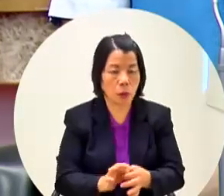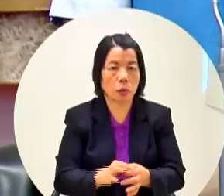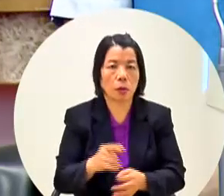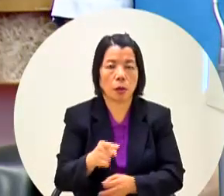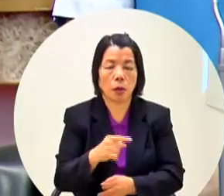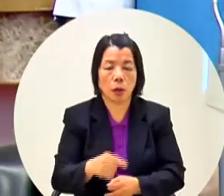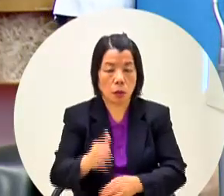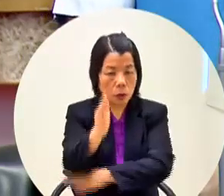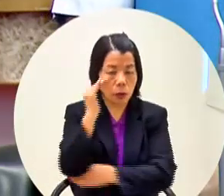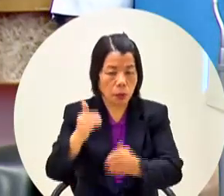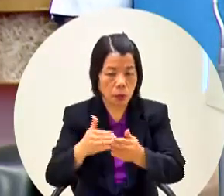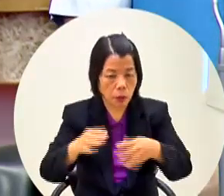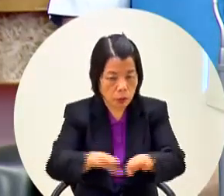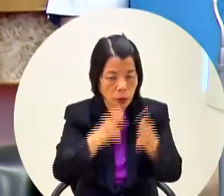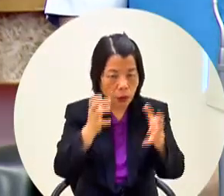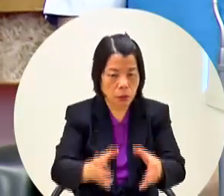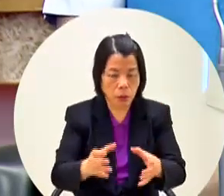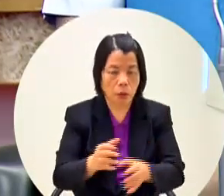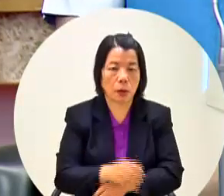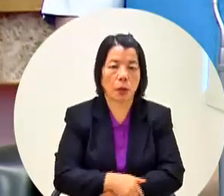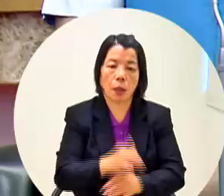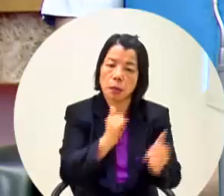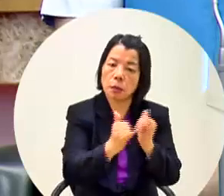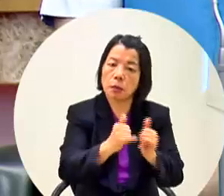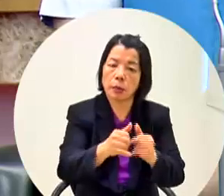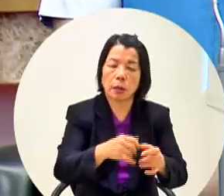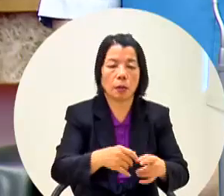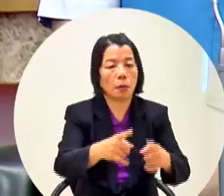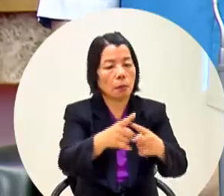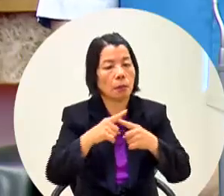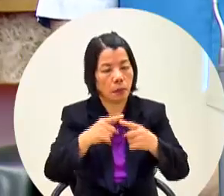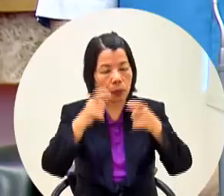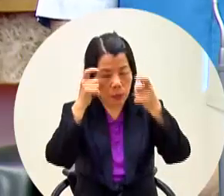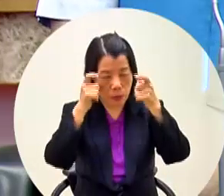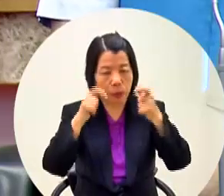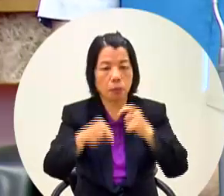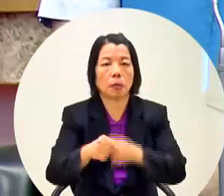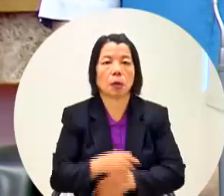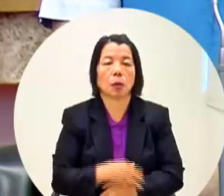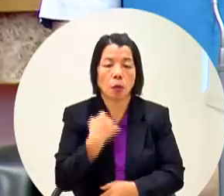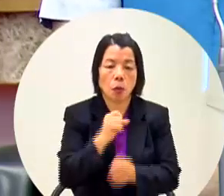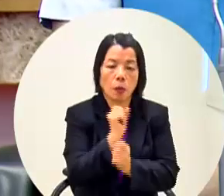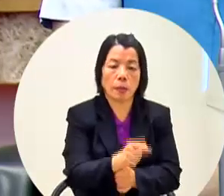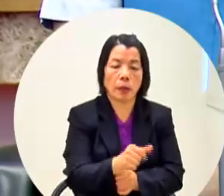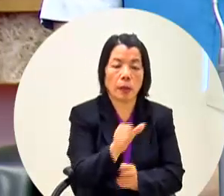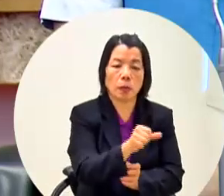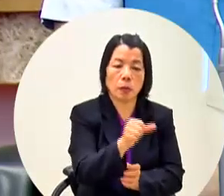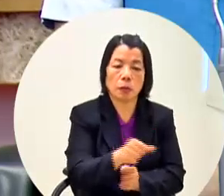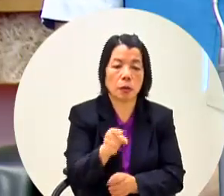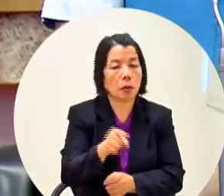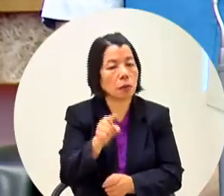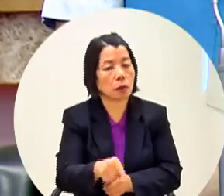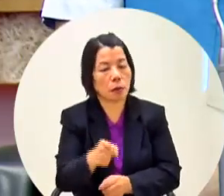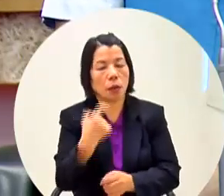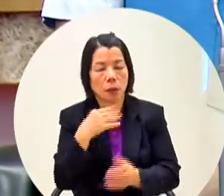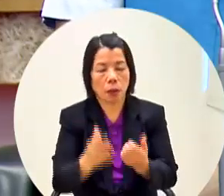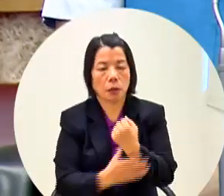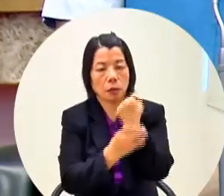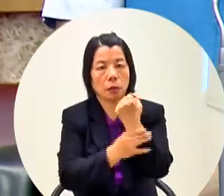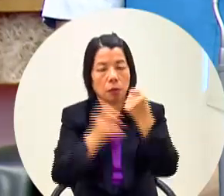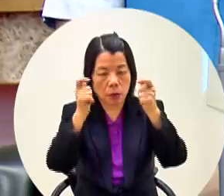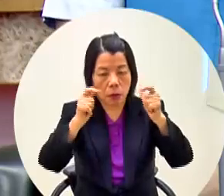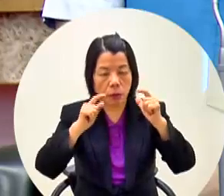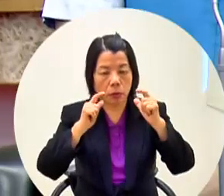啊，但是百姓要来高雄或市民，我自己也可以买点数啊，我买5000点、1000点支持高雄的消费，我只能在高雄